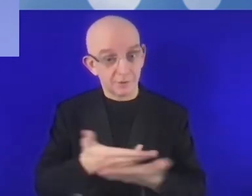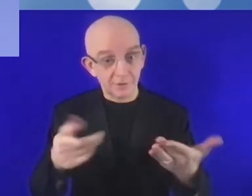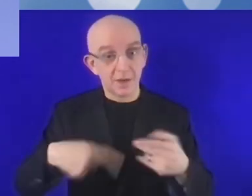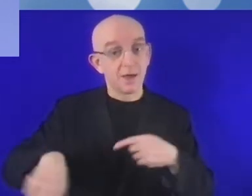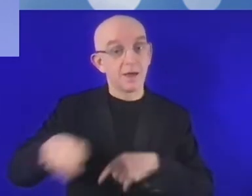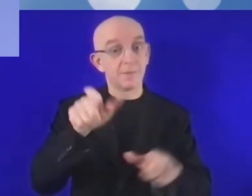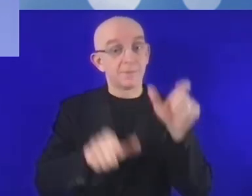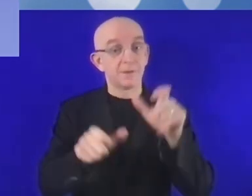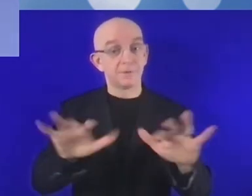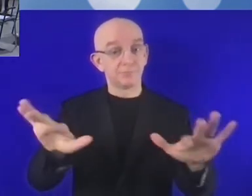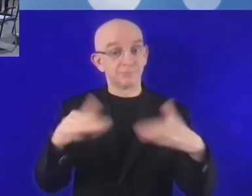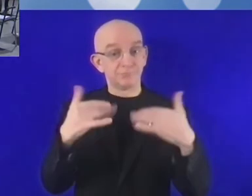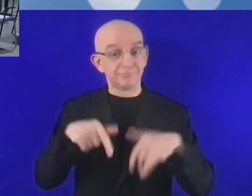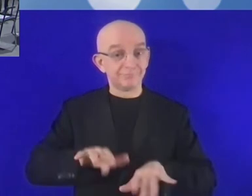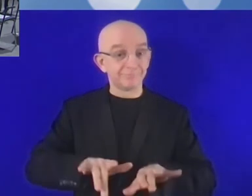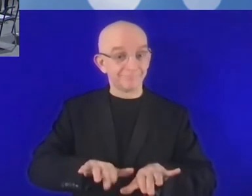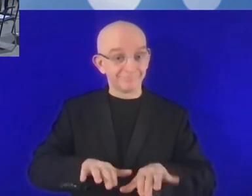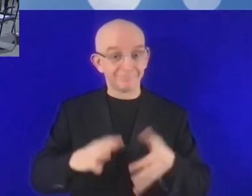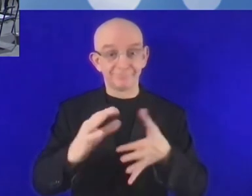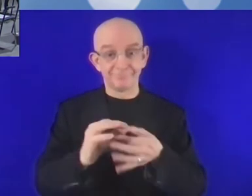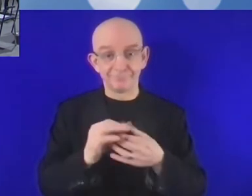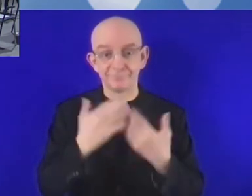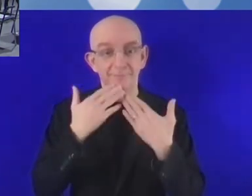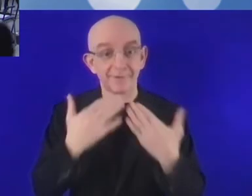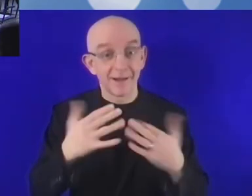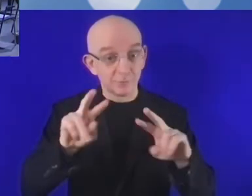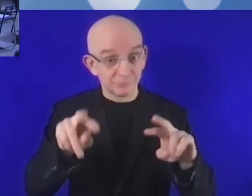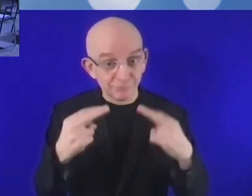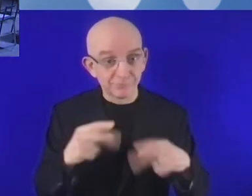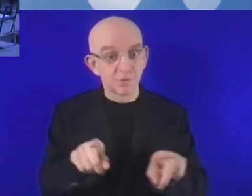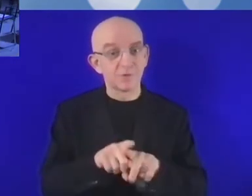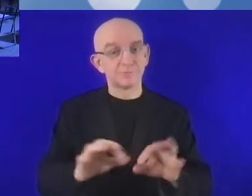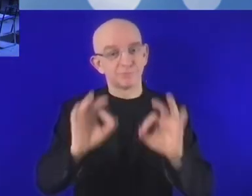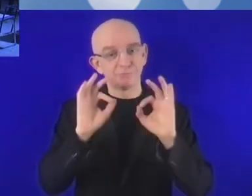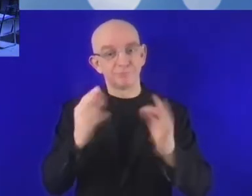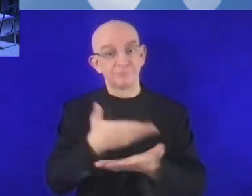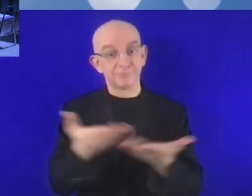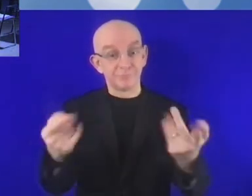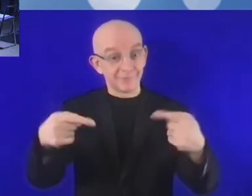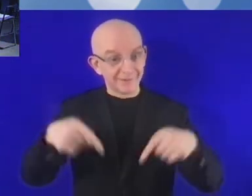في كاتوفيتسا أو أونلاين. أتمنى لكم جلسات مثمرة.